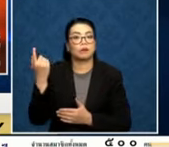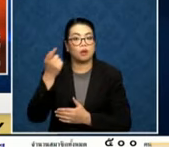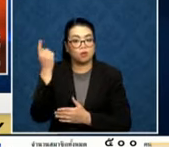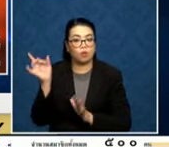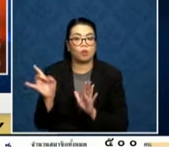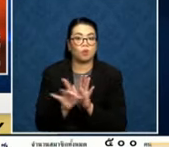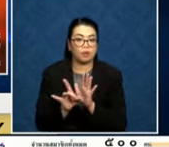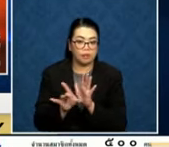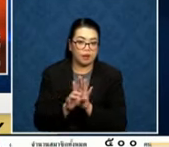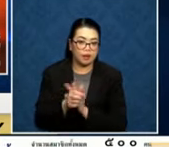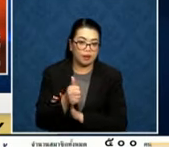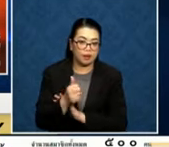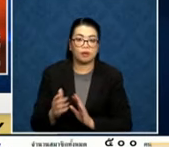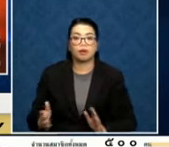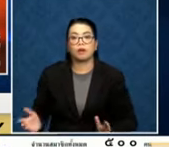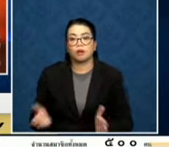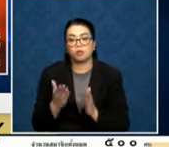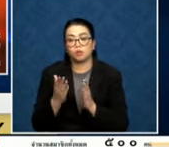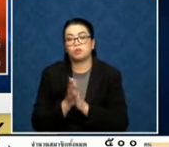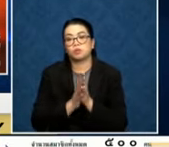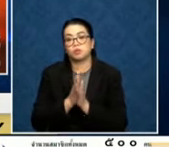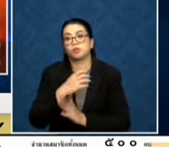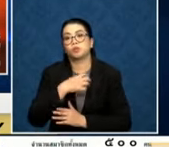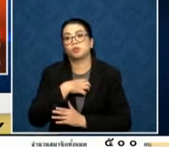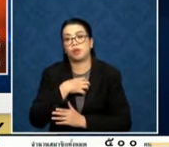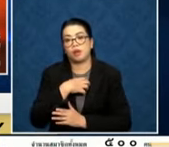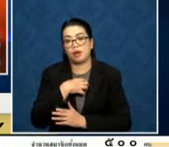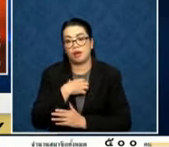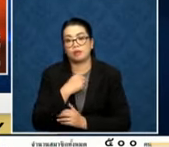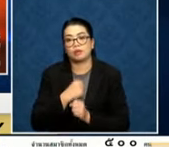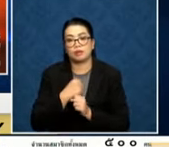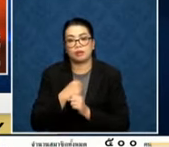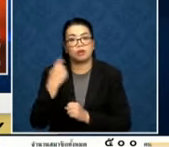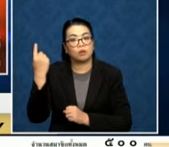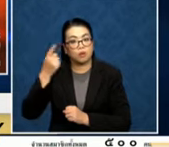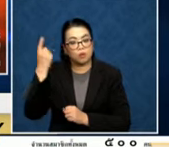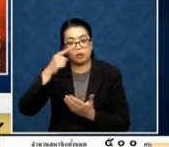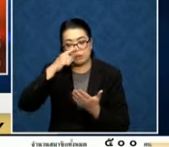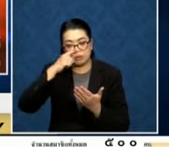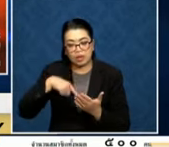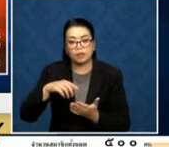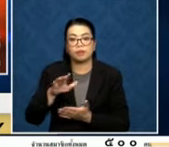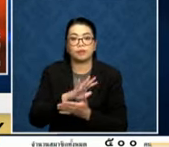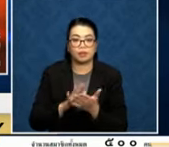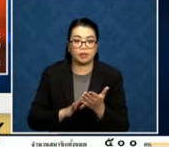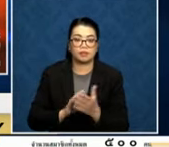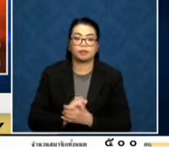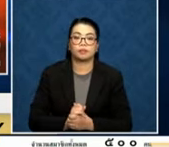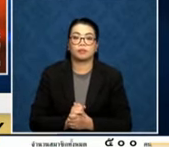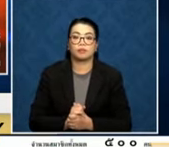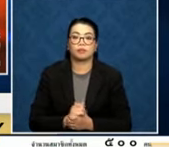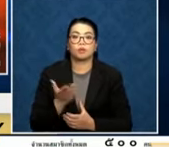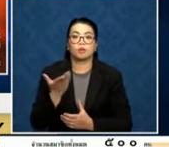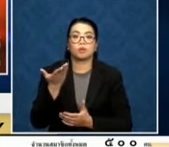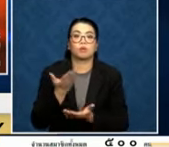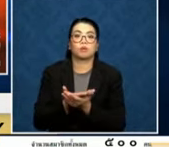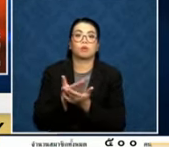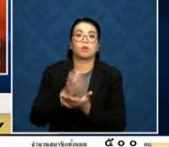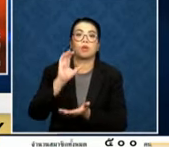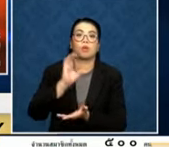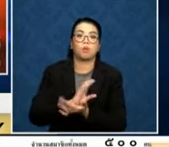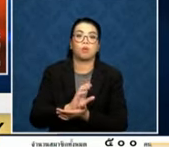คุณภาพนะครับและกระตุ้นให้เกิดความต้องการในการมาท่องเที่ยวในประเทศไทยครับด้วยการของบประมาณ